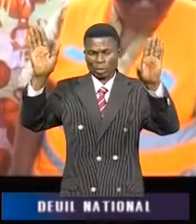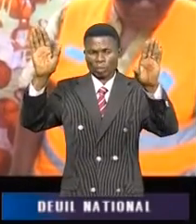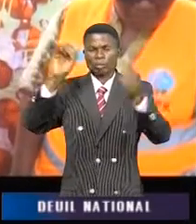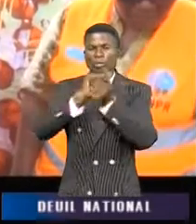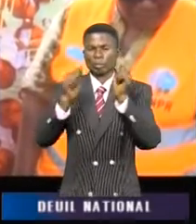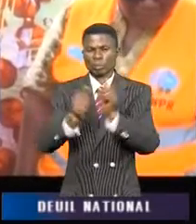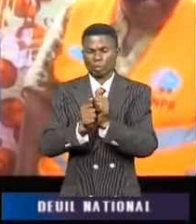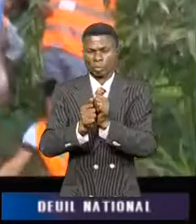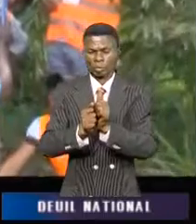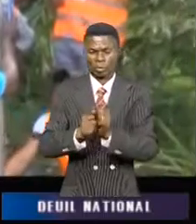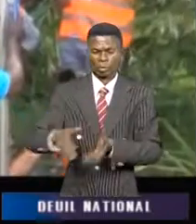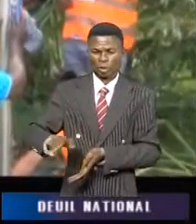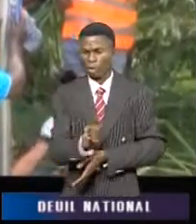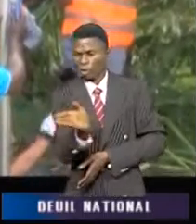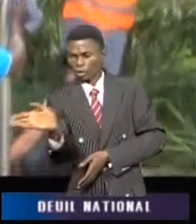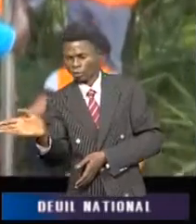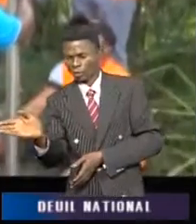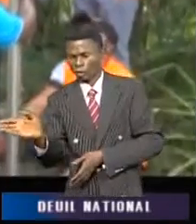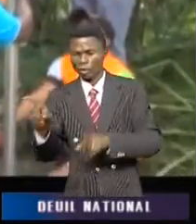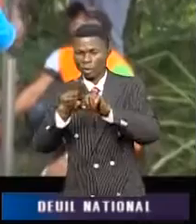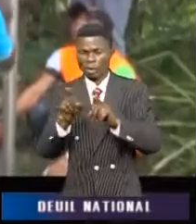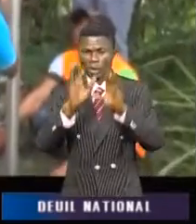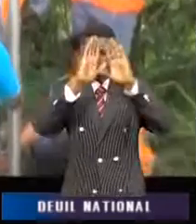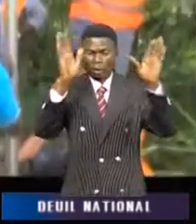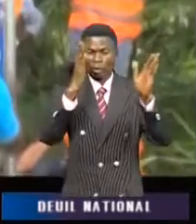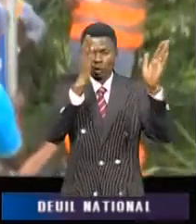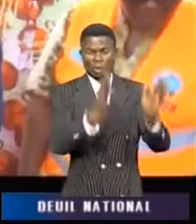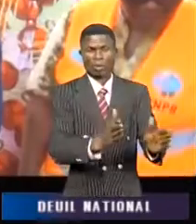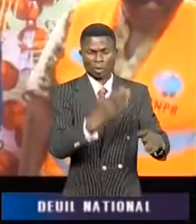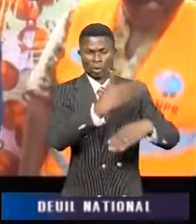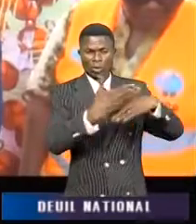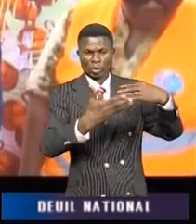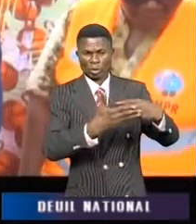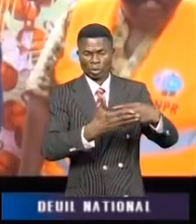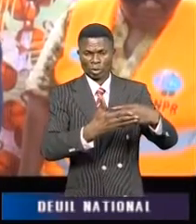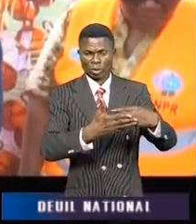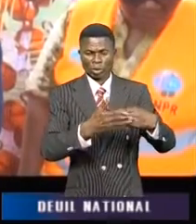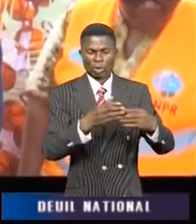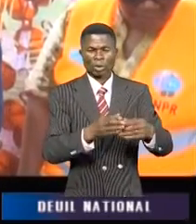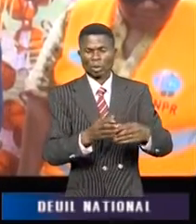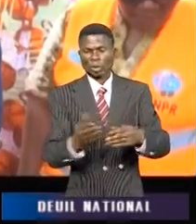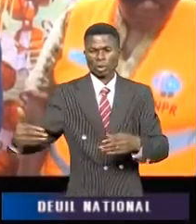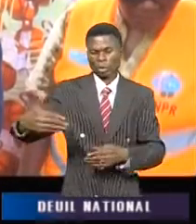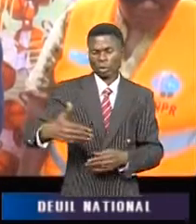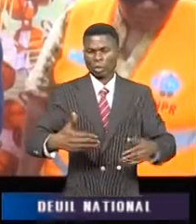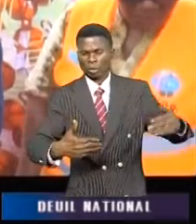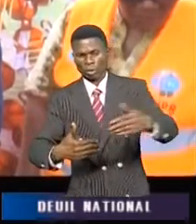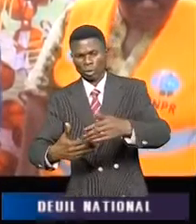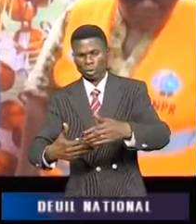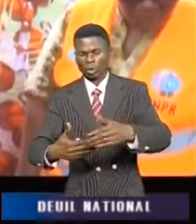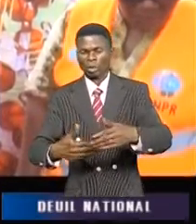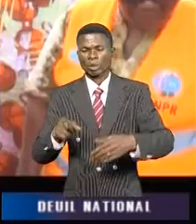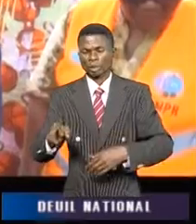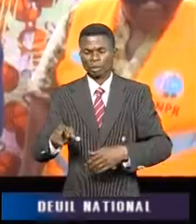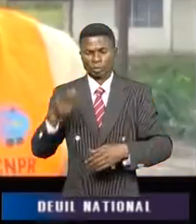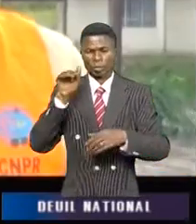la signalisation des virages. Et en fait, il y a aussi des panneaux qu'on a implantés et interdisant les dépassements au niveau de ce virage. Pour